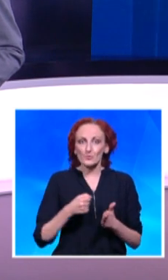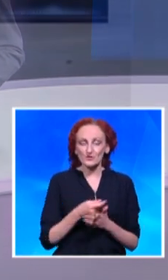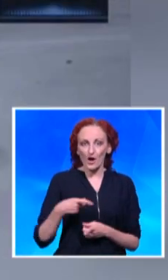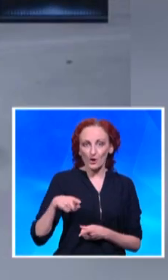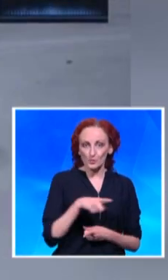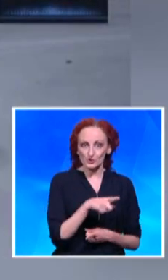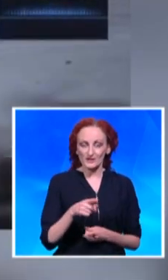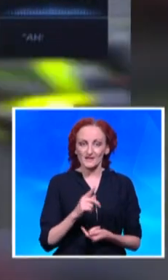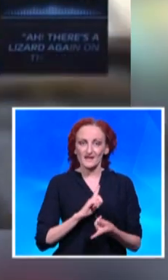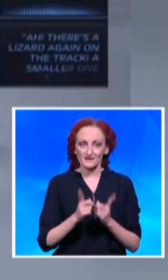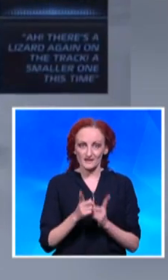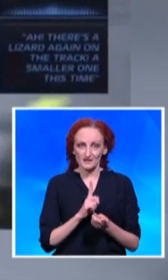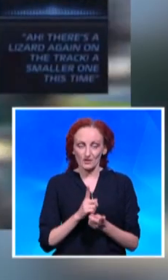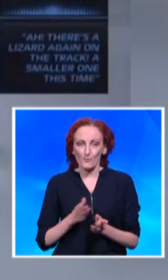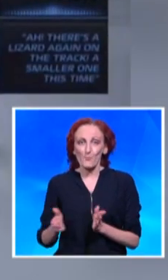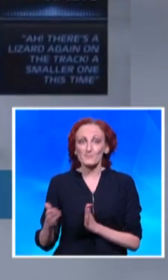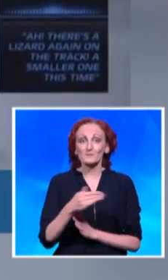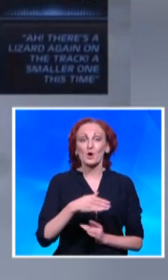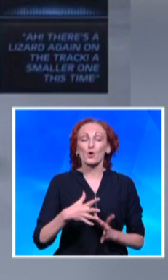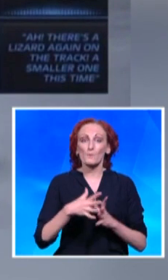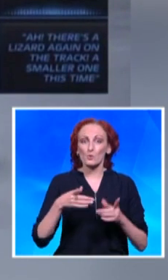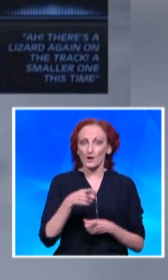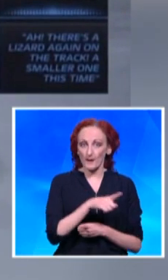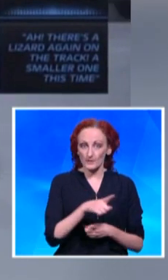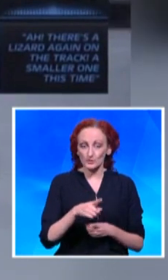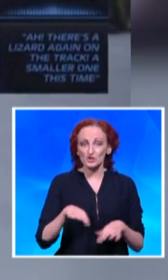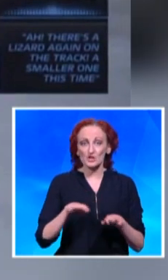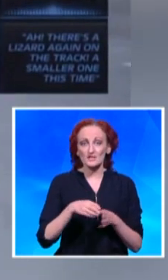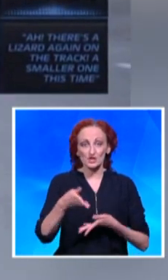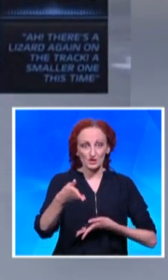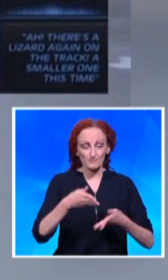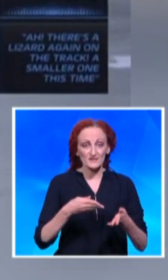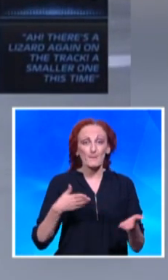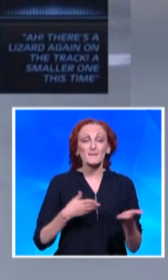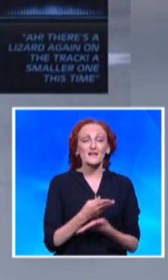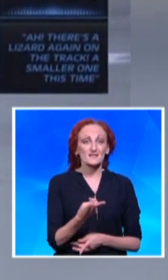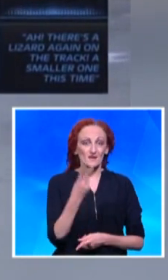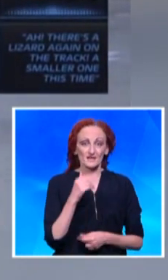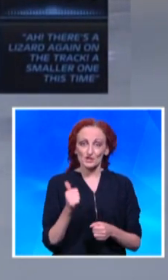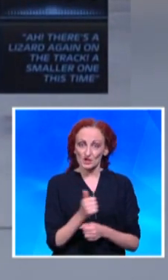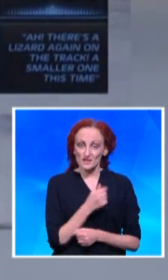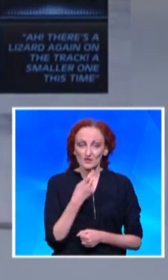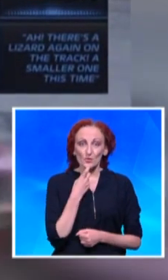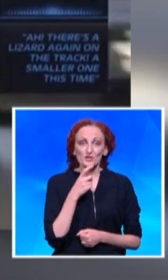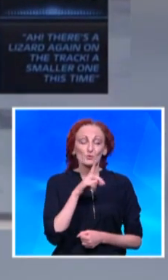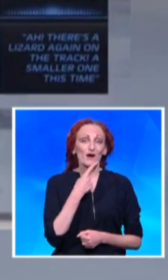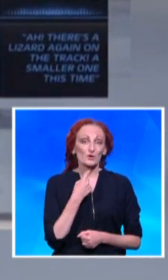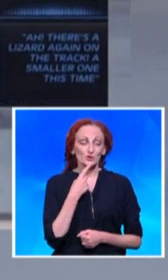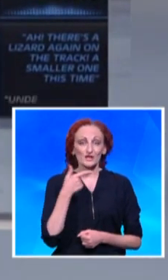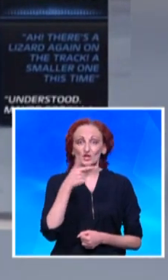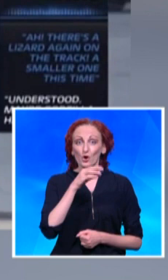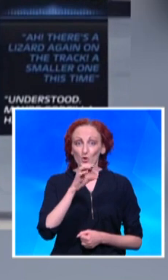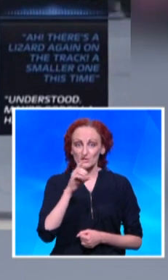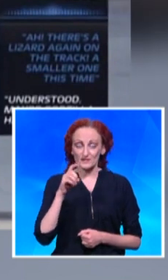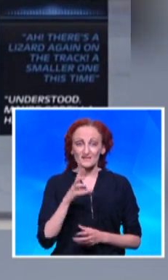Сингапур. Верстапен мина покрай още по-голям Гуштер на същата писта през 2016 година и тогава го нарече Годзила. Сега отборът